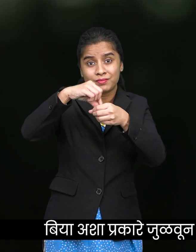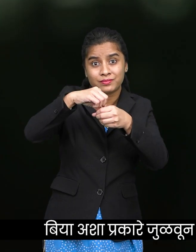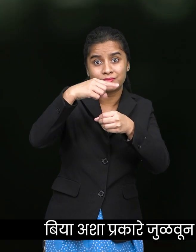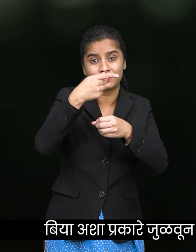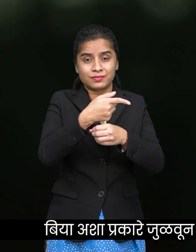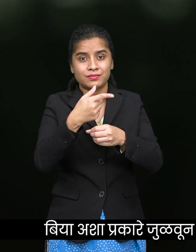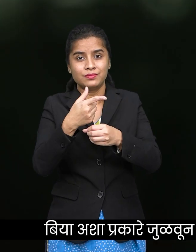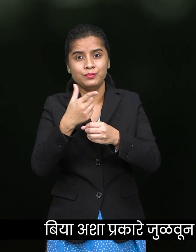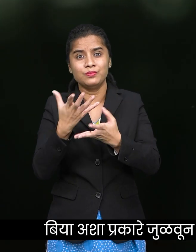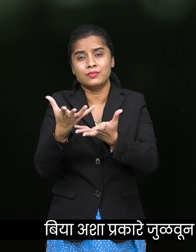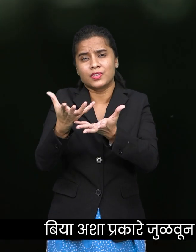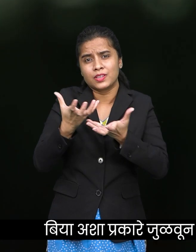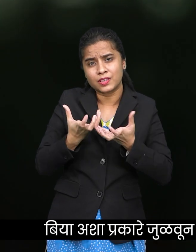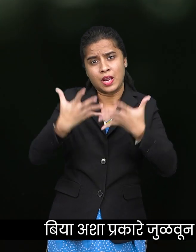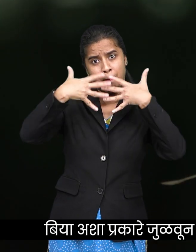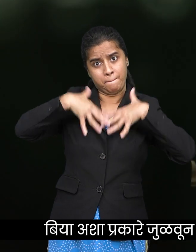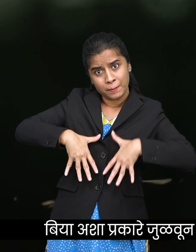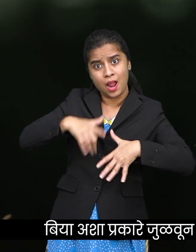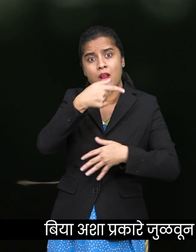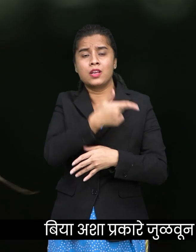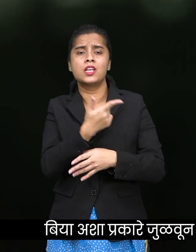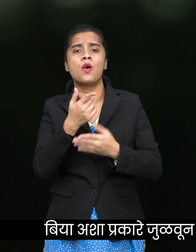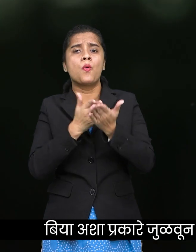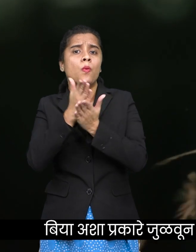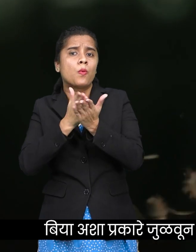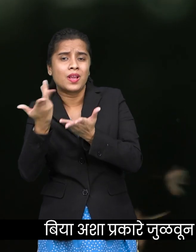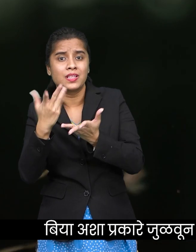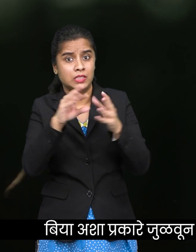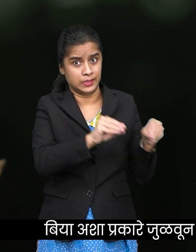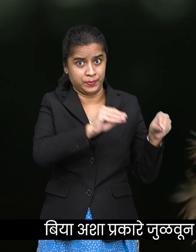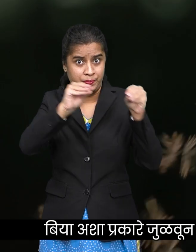बिया अशा प्रकारे जुळवून घेतात की ते वाऱ्याने सहज वाहून जातात.